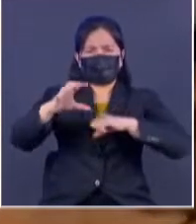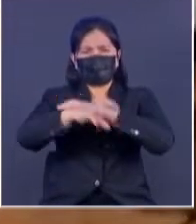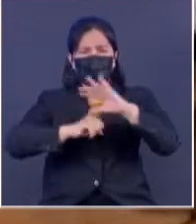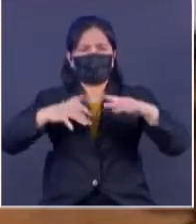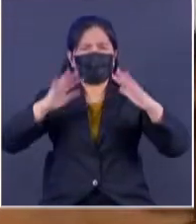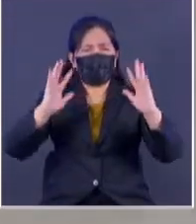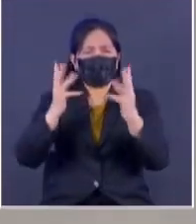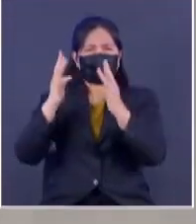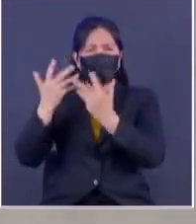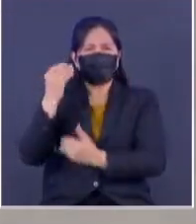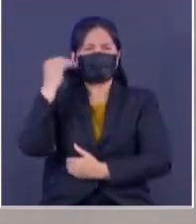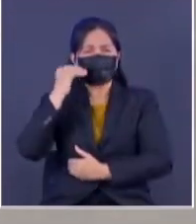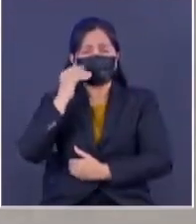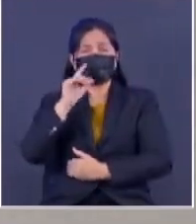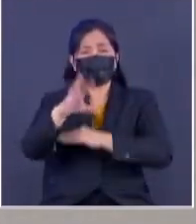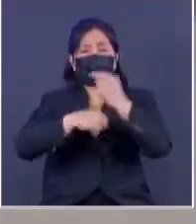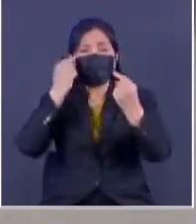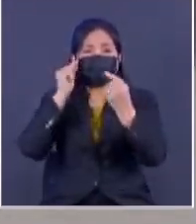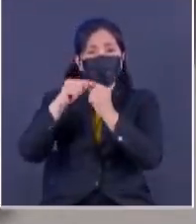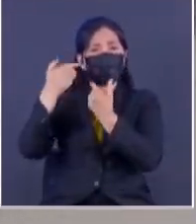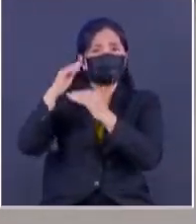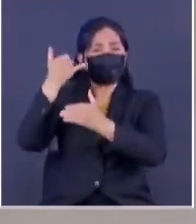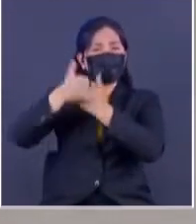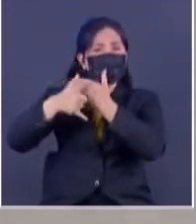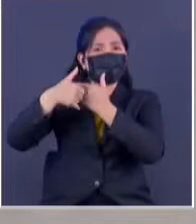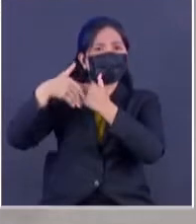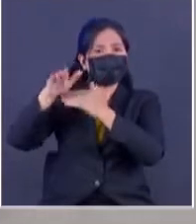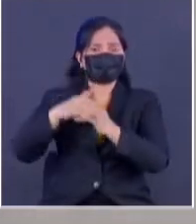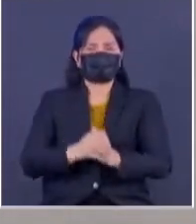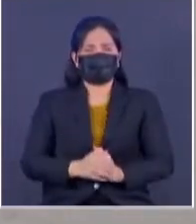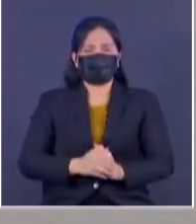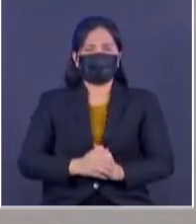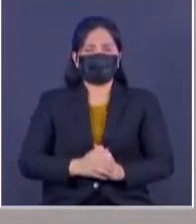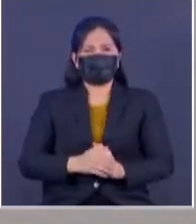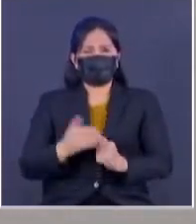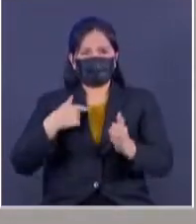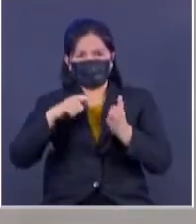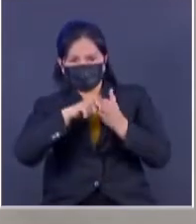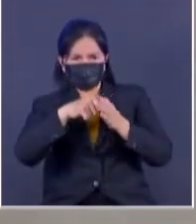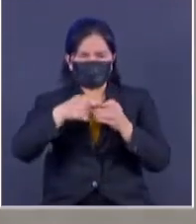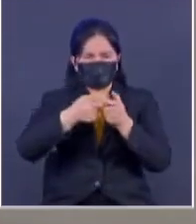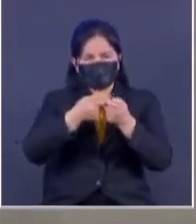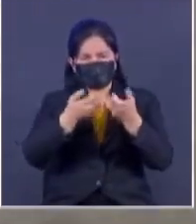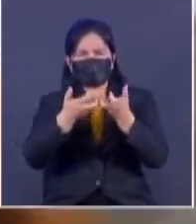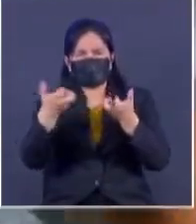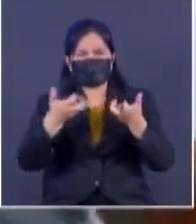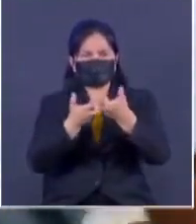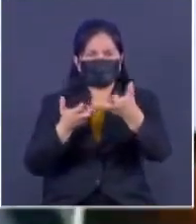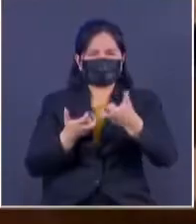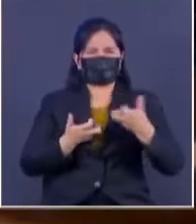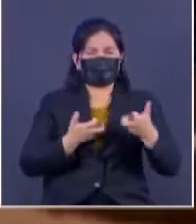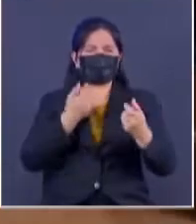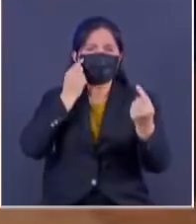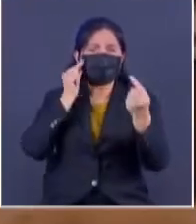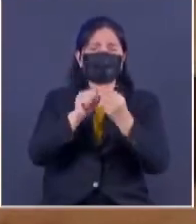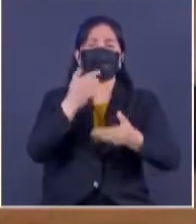ใหญ่ก็จะถูกลักลอบส่งไปที่ประเทศเพื่อนบ้านนะฮะหรือไม่ก็ไปถอดเป็นชิ้นๆนะฮะแทบจะจำเขาเดิมไม่ได้เลยนะ